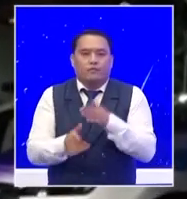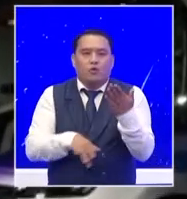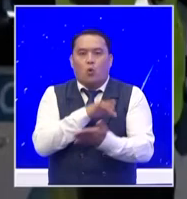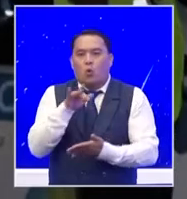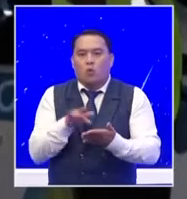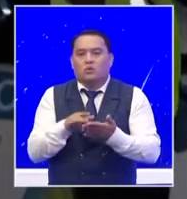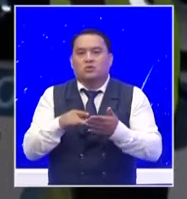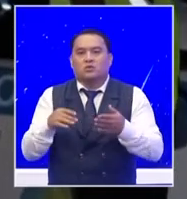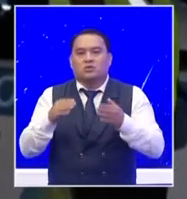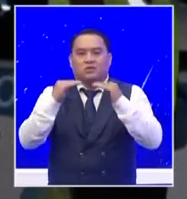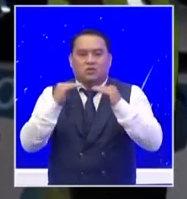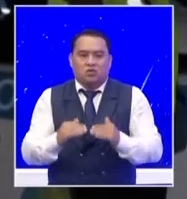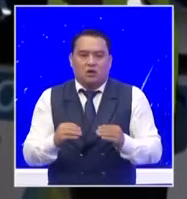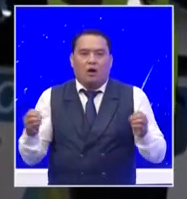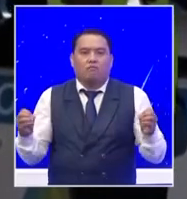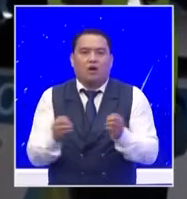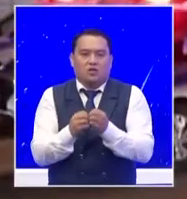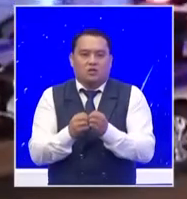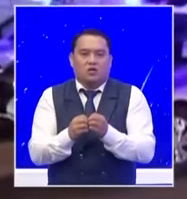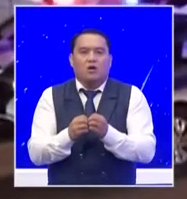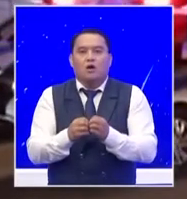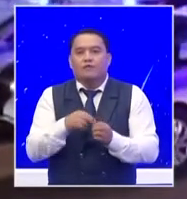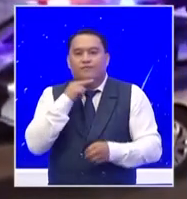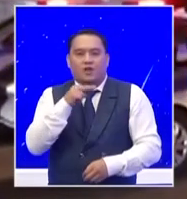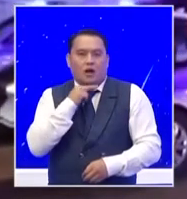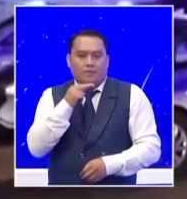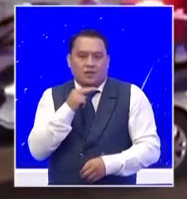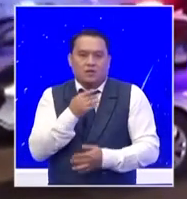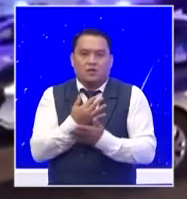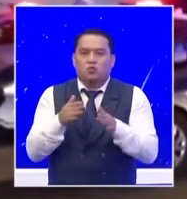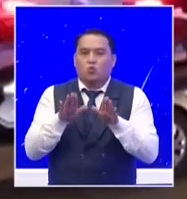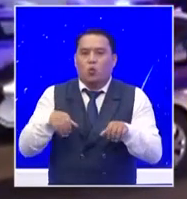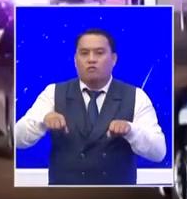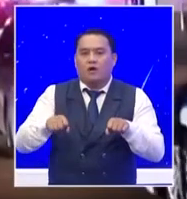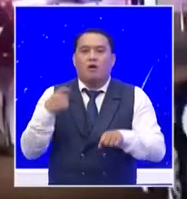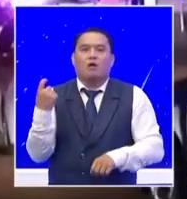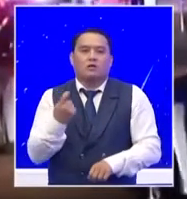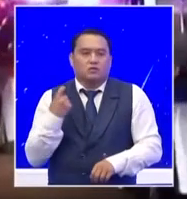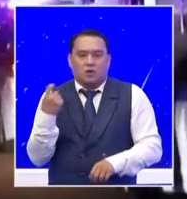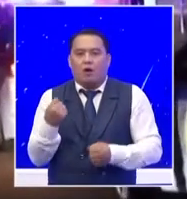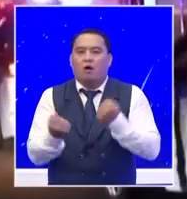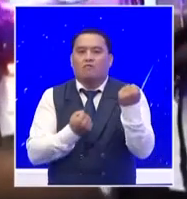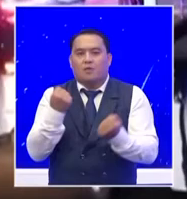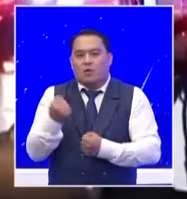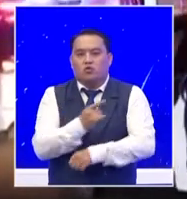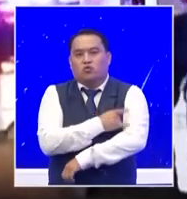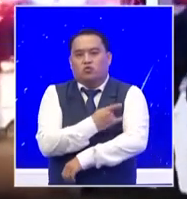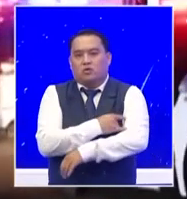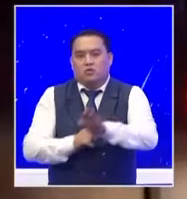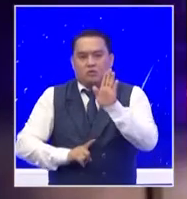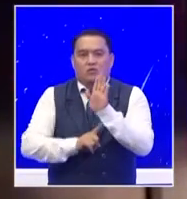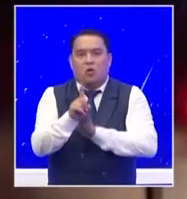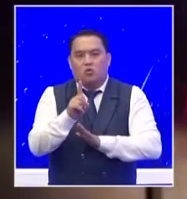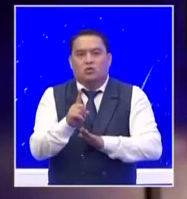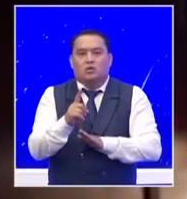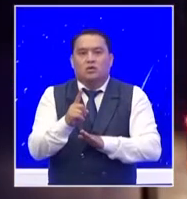мегаполиса и снижение аварийности. Стоит отметить, что внимание патрулей привлекли не только владельцы мотоциклов, но и автомобилей. Дежурство